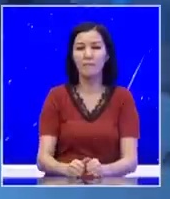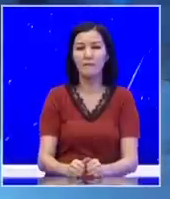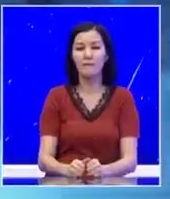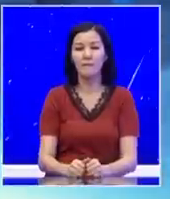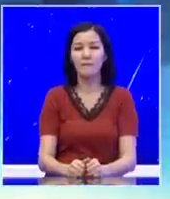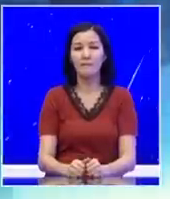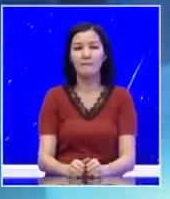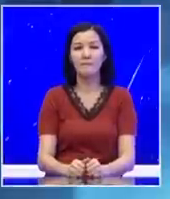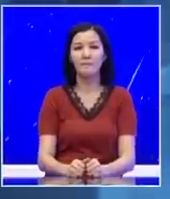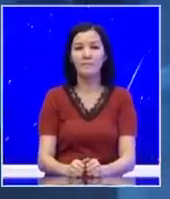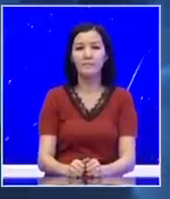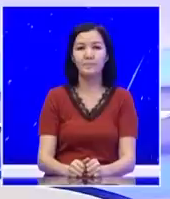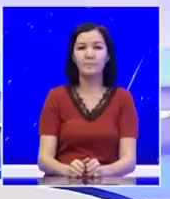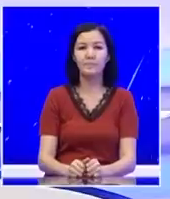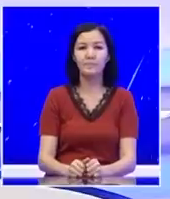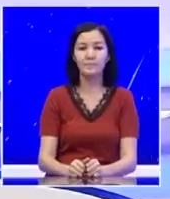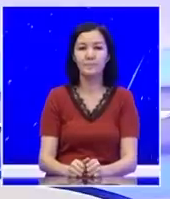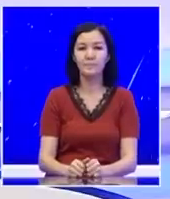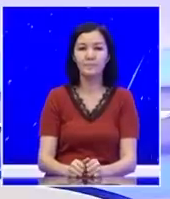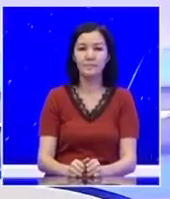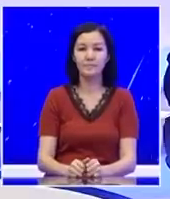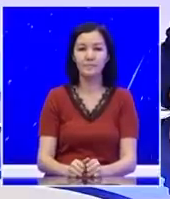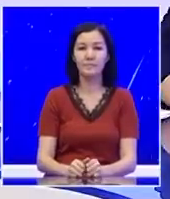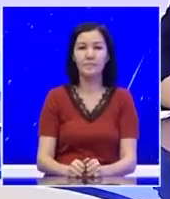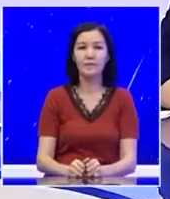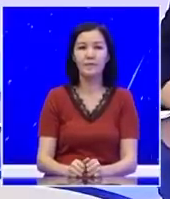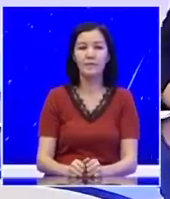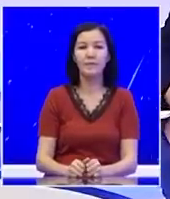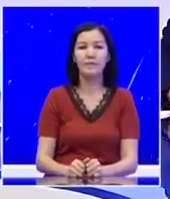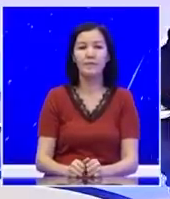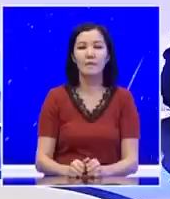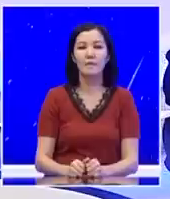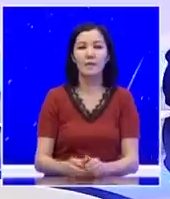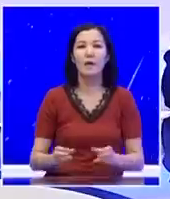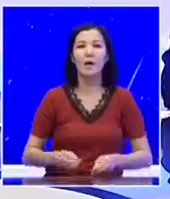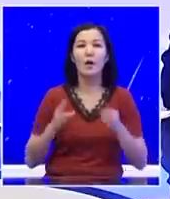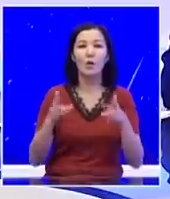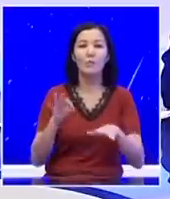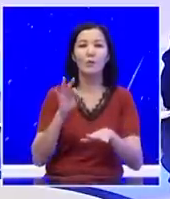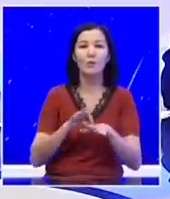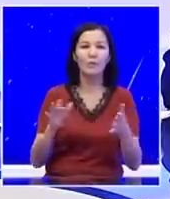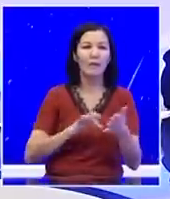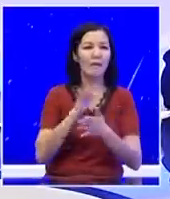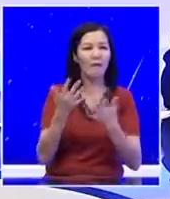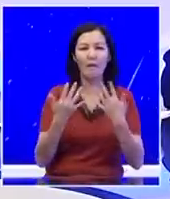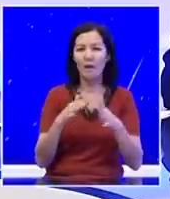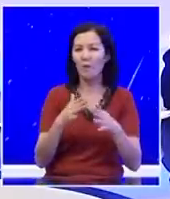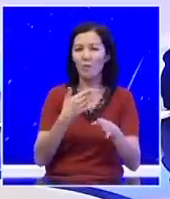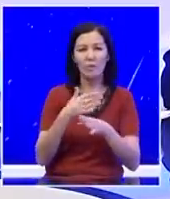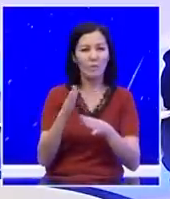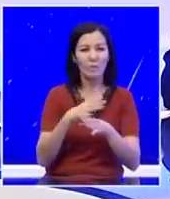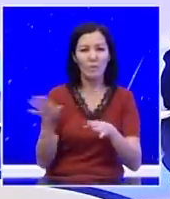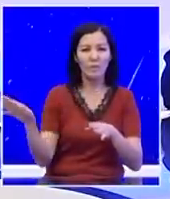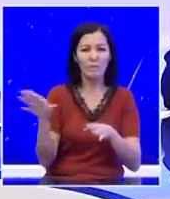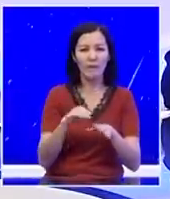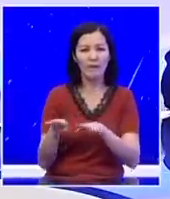Мирешко, Жетісу телеарнасы. Қауіпті індет қала ауыл деп бөлмейді.